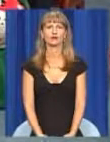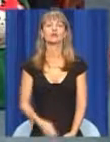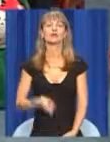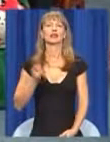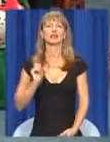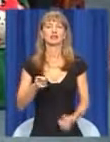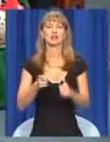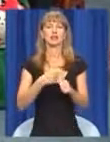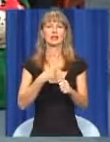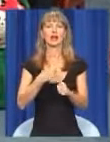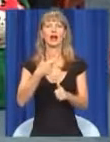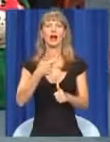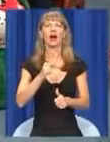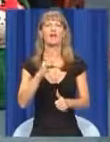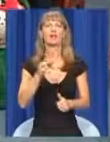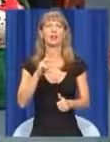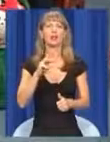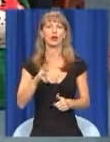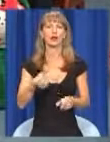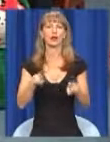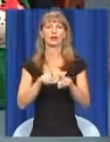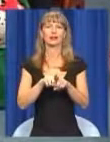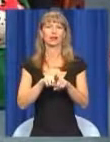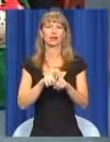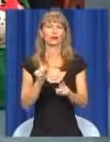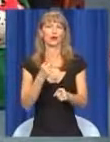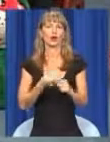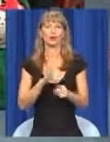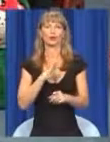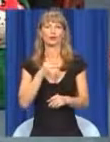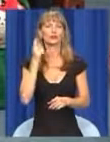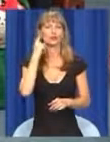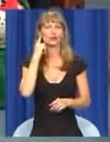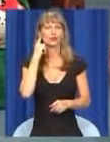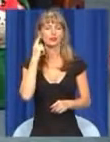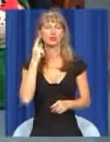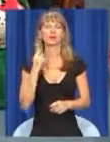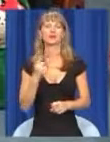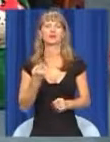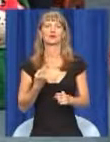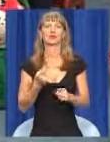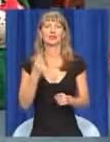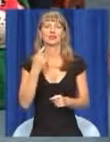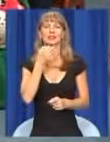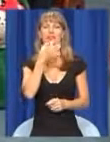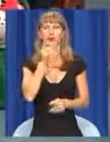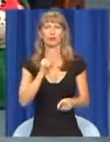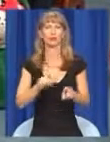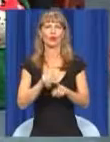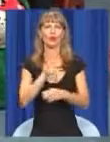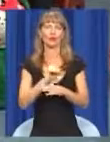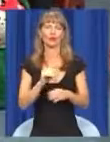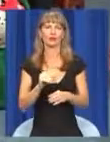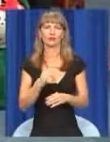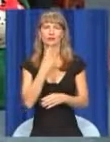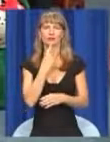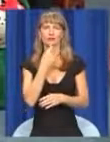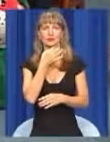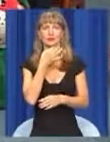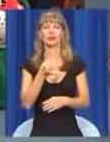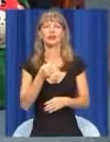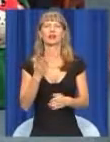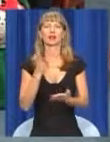Дійсно, назвати гавканням такий, я не знаю, просто що це було, ти також чула, да, мабуть? Це назвати дуже важко, проте, от, в принципі, є така